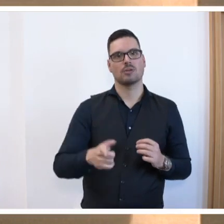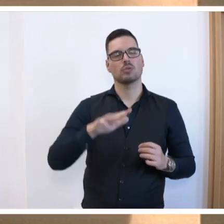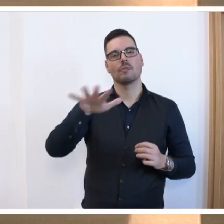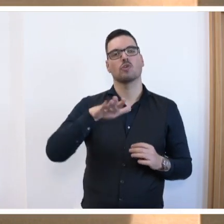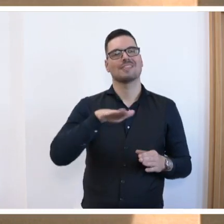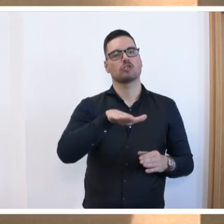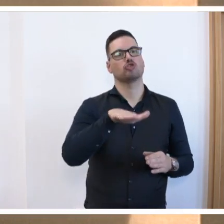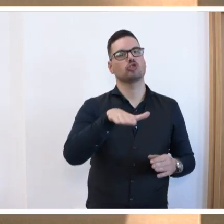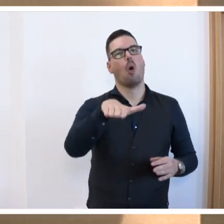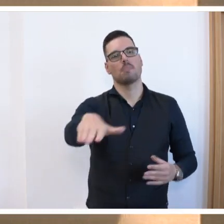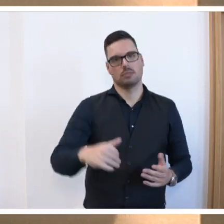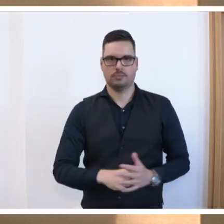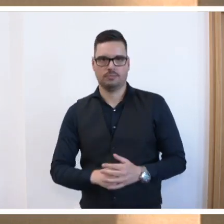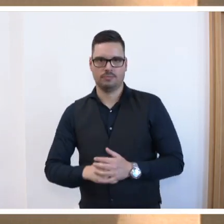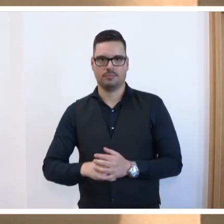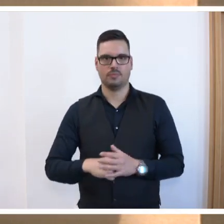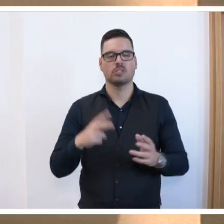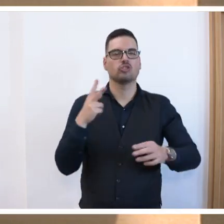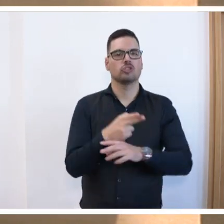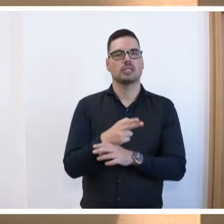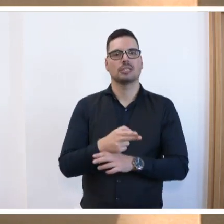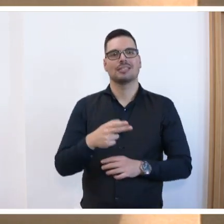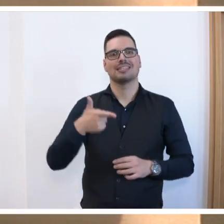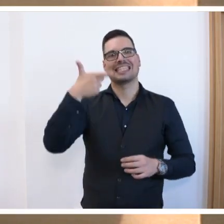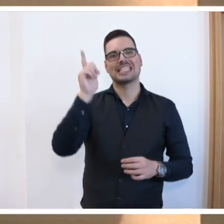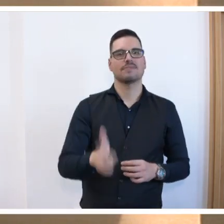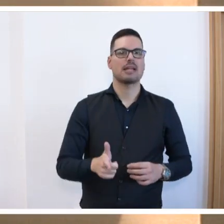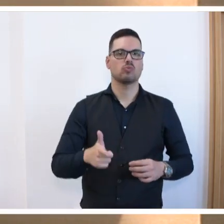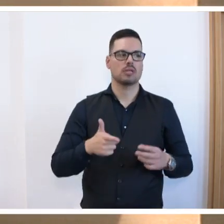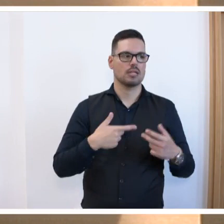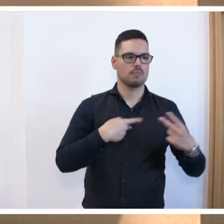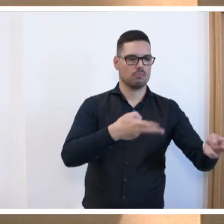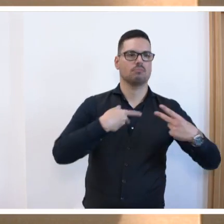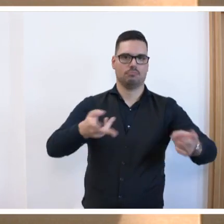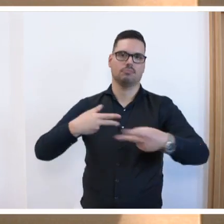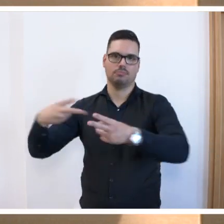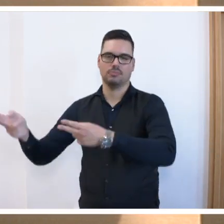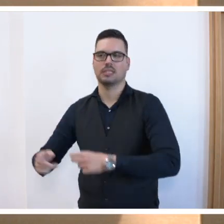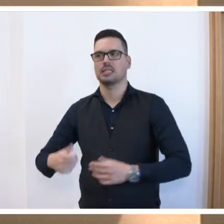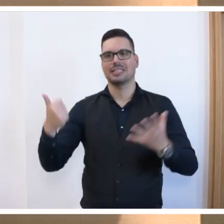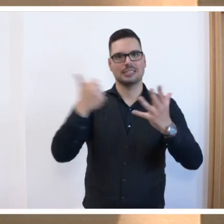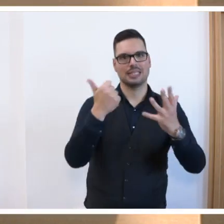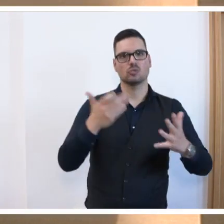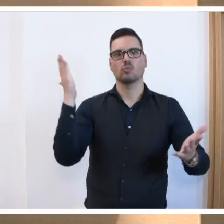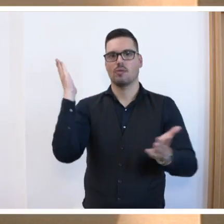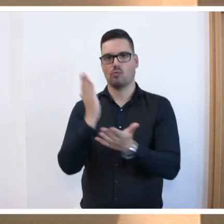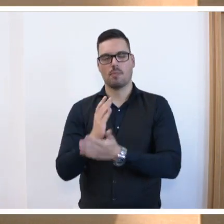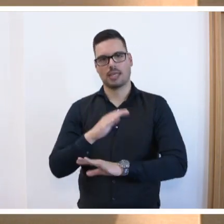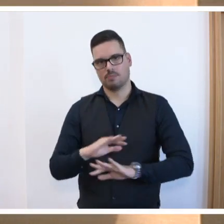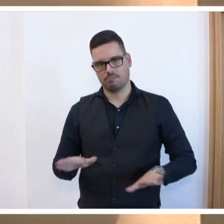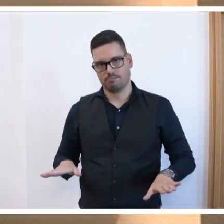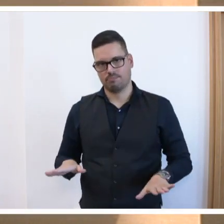Stops. Im Durchschnitt liefert er jeden Tag 200 Pakete ab. Gegen 18 Uhr ist sein Arbeitstag zu